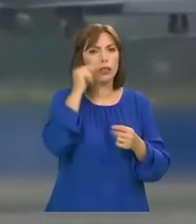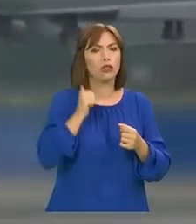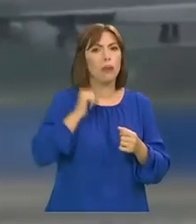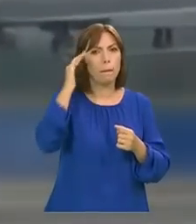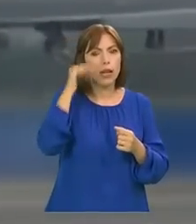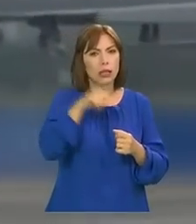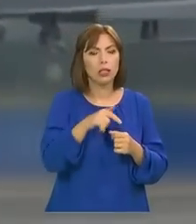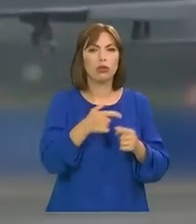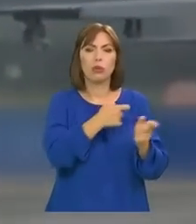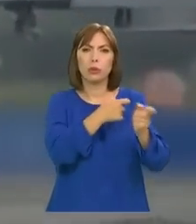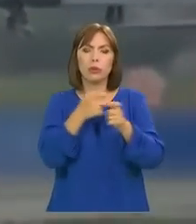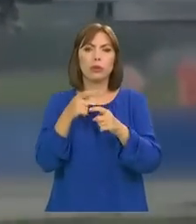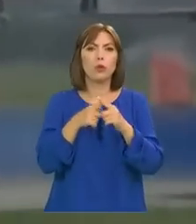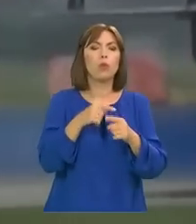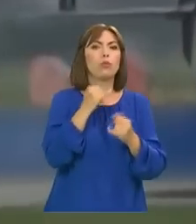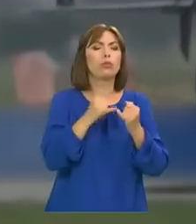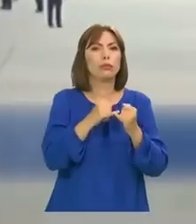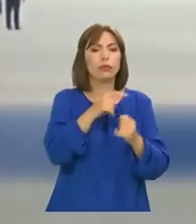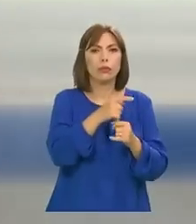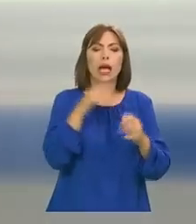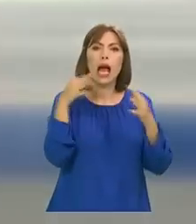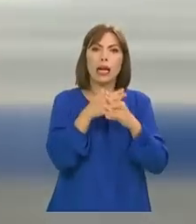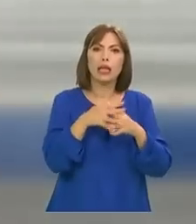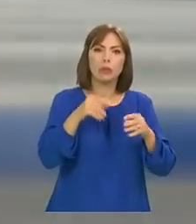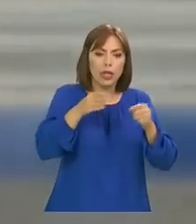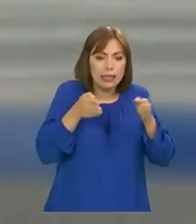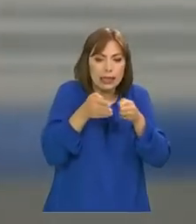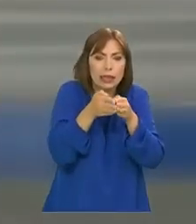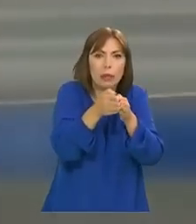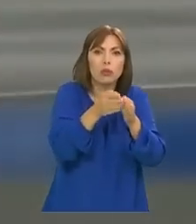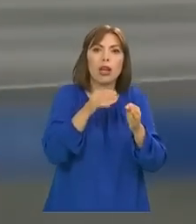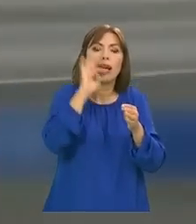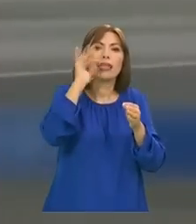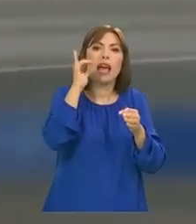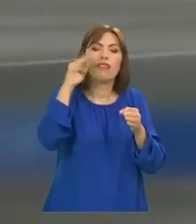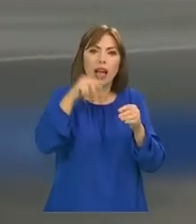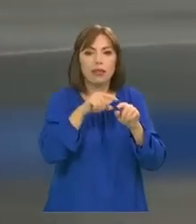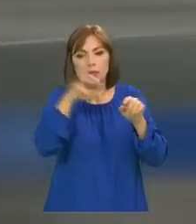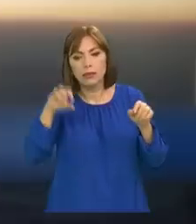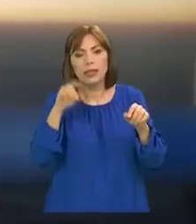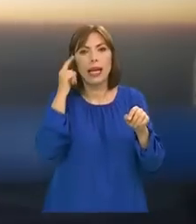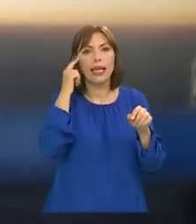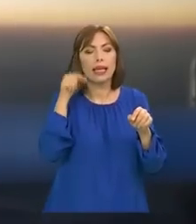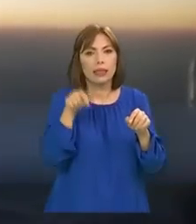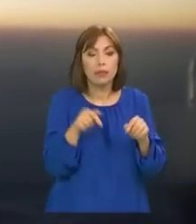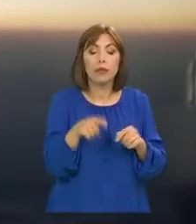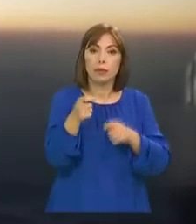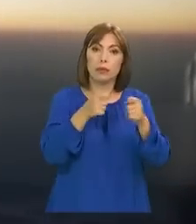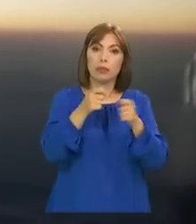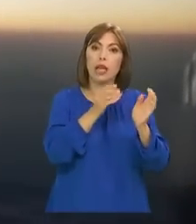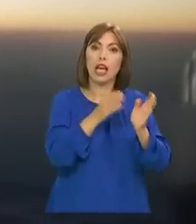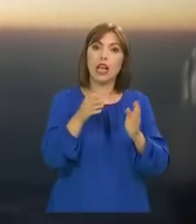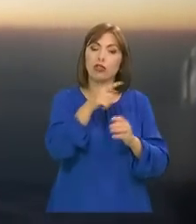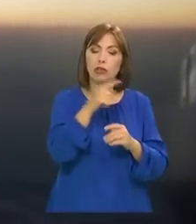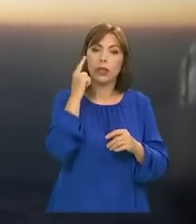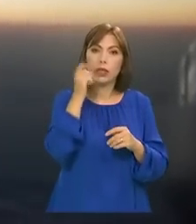vor include tragerea cu muniție de război în strâmtoarea care desparte Taiwanul de China continentală. Propaganda regimului a difuzat deja imagini în care